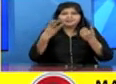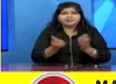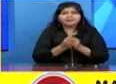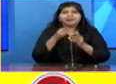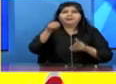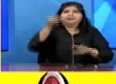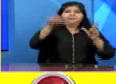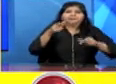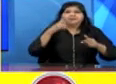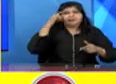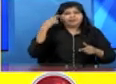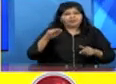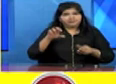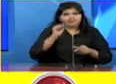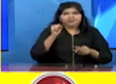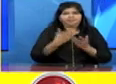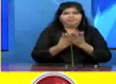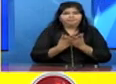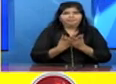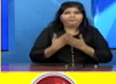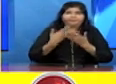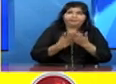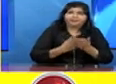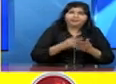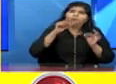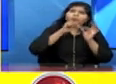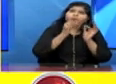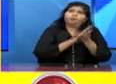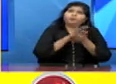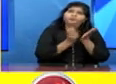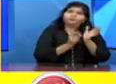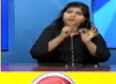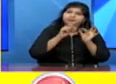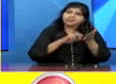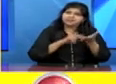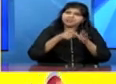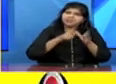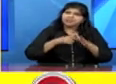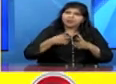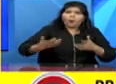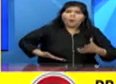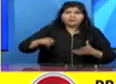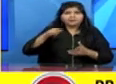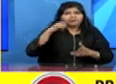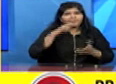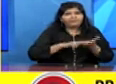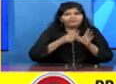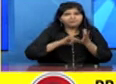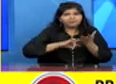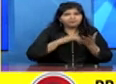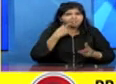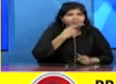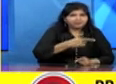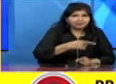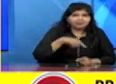भी इस आइडिया को आजमा कर देखिए। भुवनेश्वर के प्रत्युष और कोलकाता की वसुधा ने बताया कि